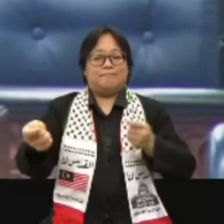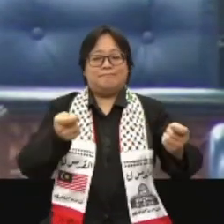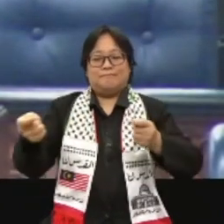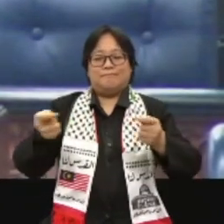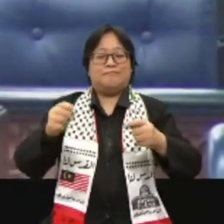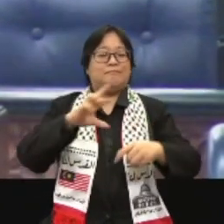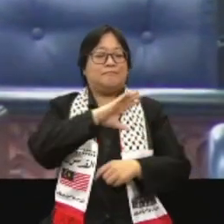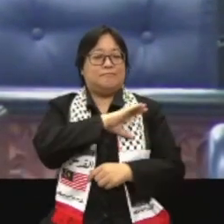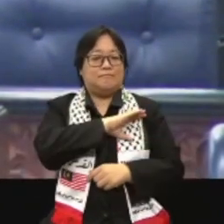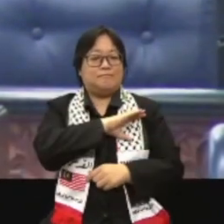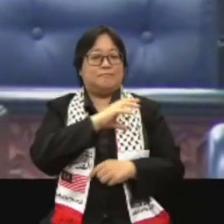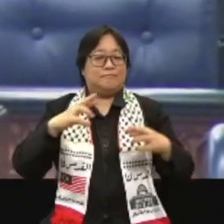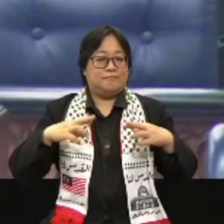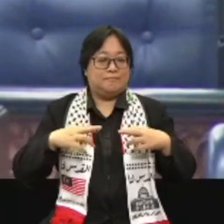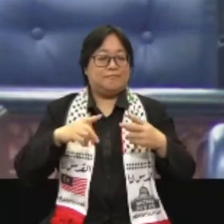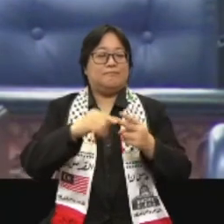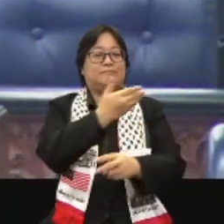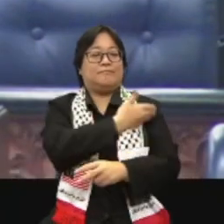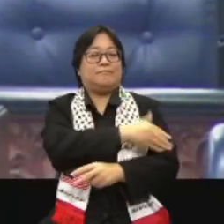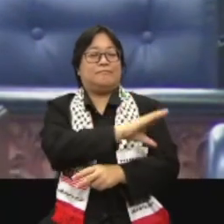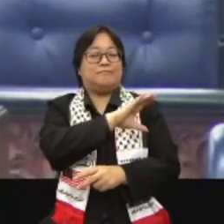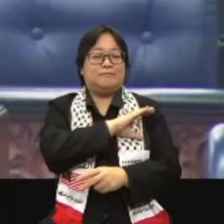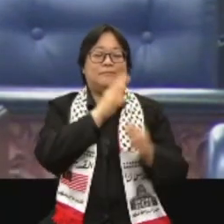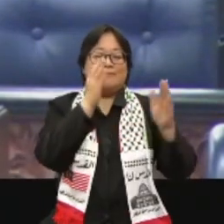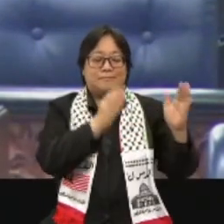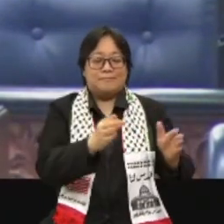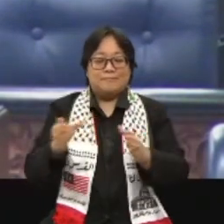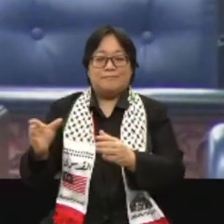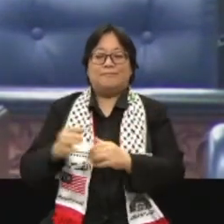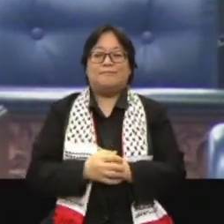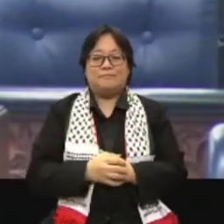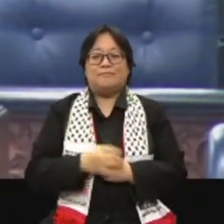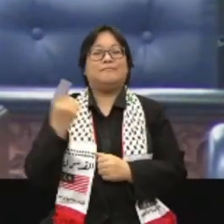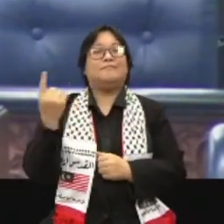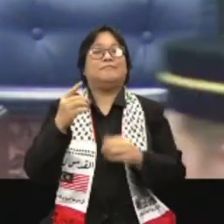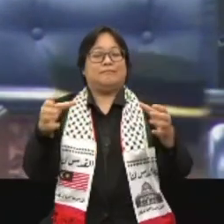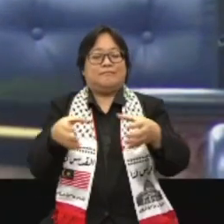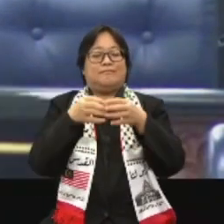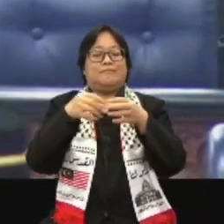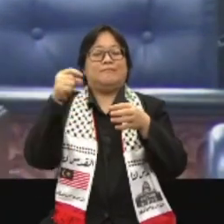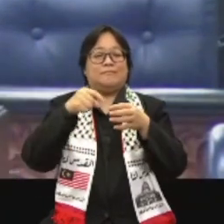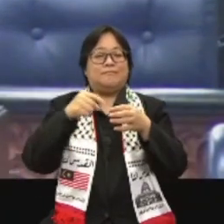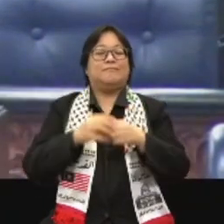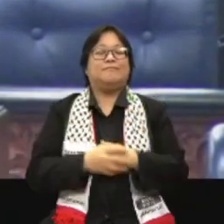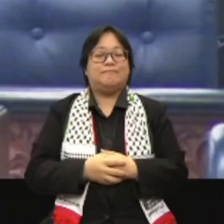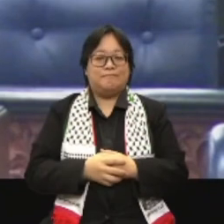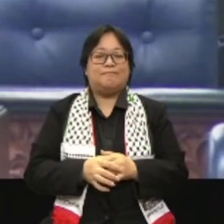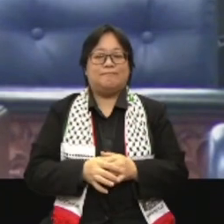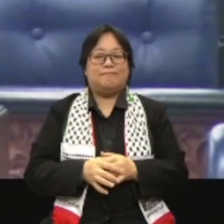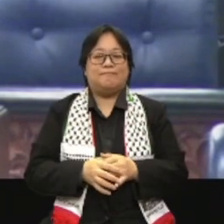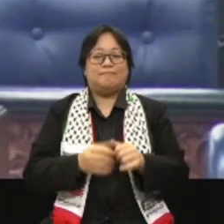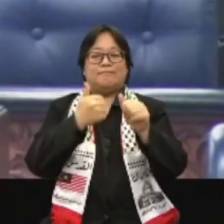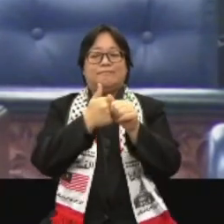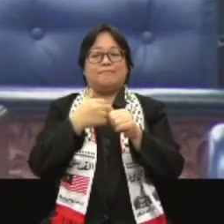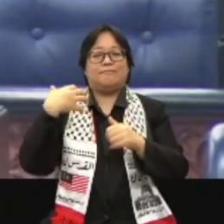pesara polis bekas pegai polis secara lebih teratur dalam satu entiti er di bawah